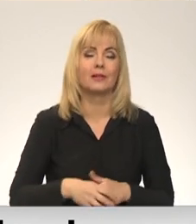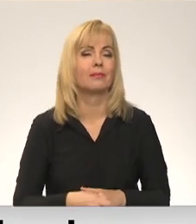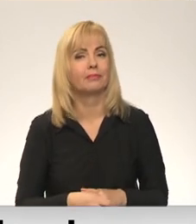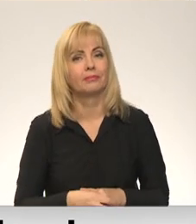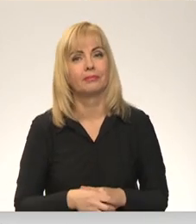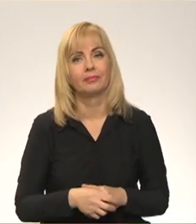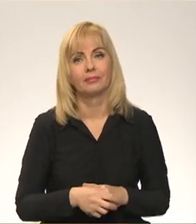televīzija.